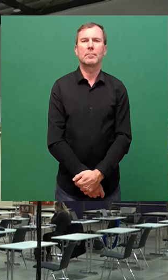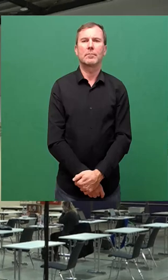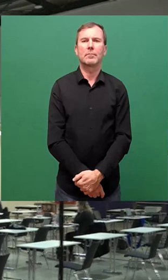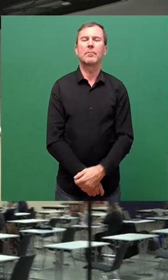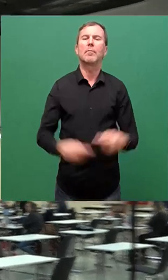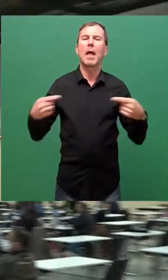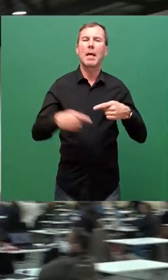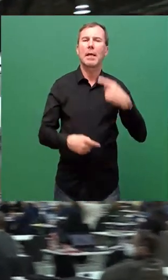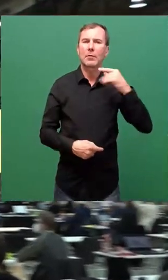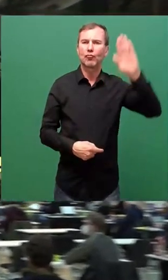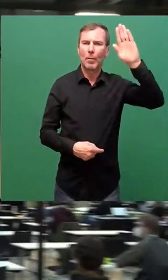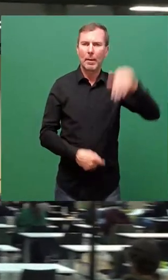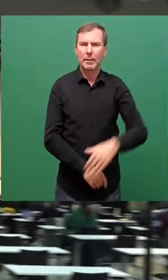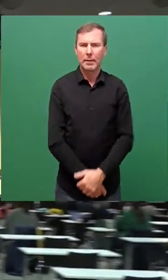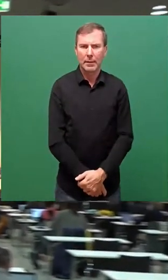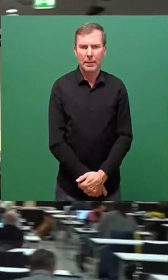Gegenstimmen?